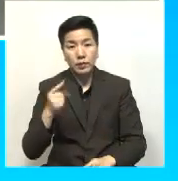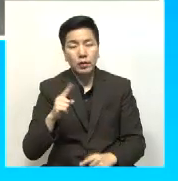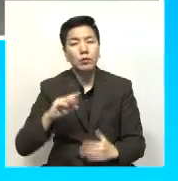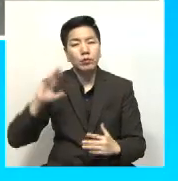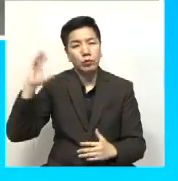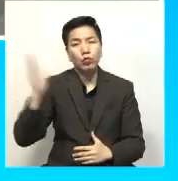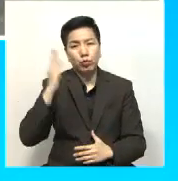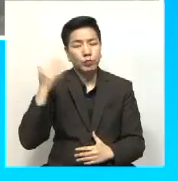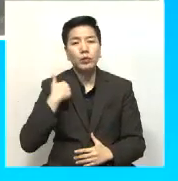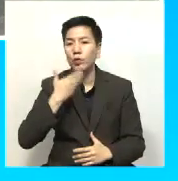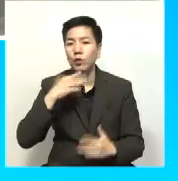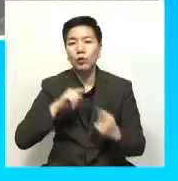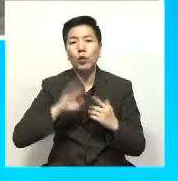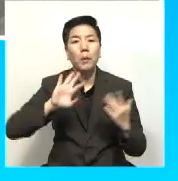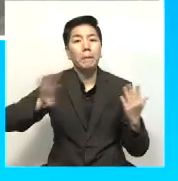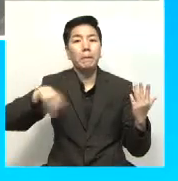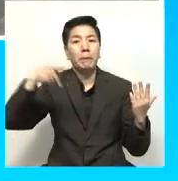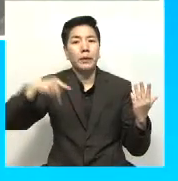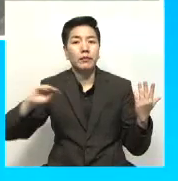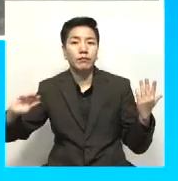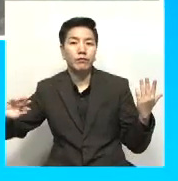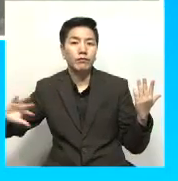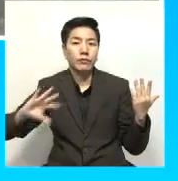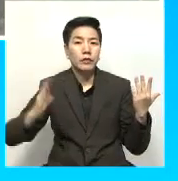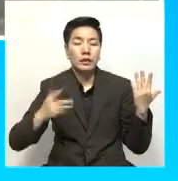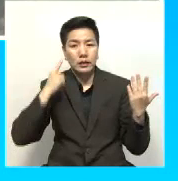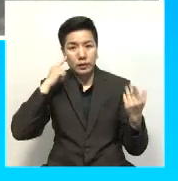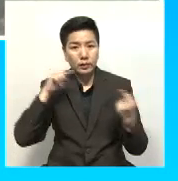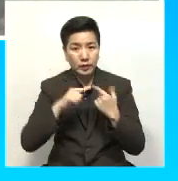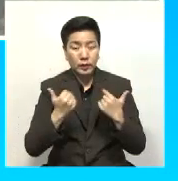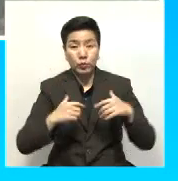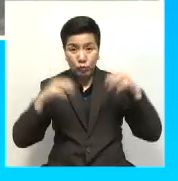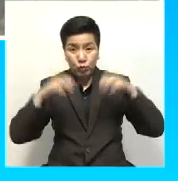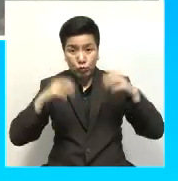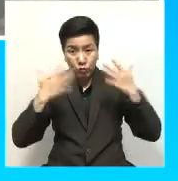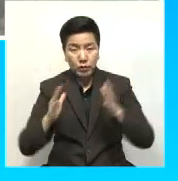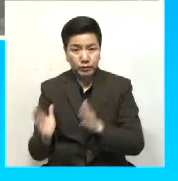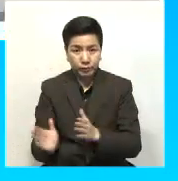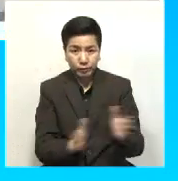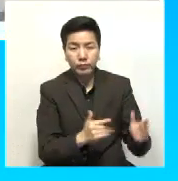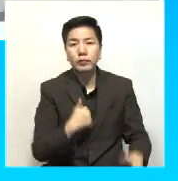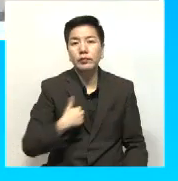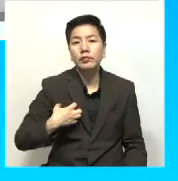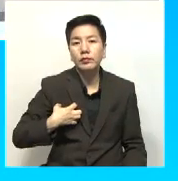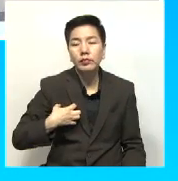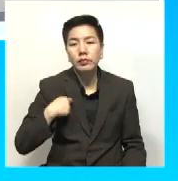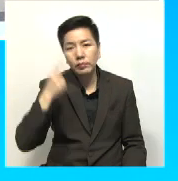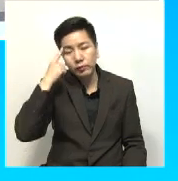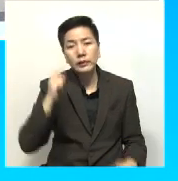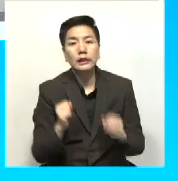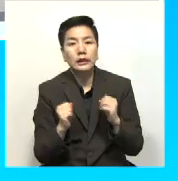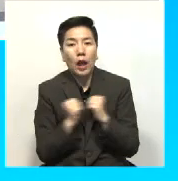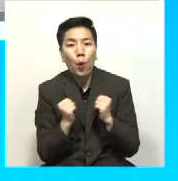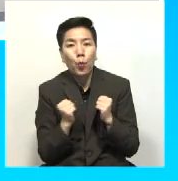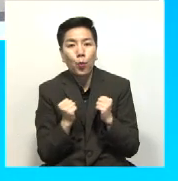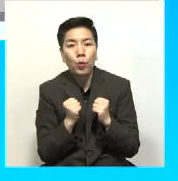ายุได้ตลอดในทางมหาสมุทรแปซิฟิกทางด้านตะวันตกครับผม ค่ะจากเรื่องของฝนแล้วนะคะหลายคนอยากจะรู้ในเรื่องของลมหน